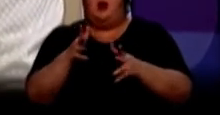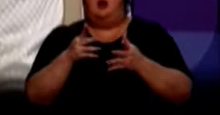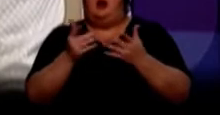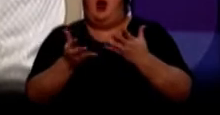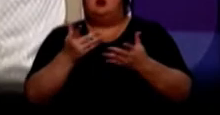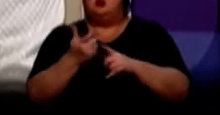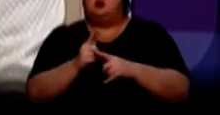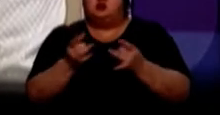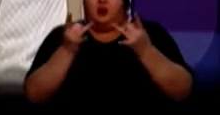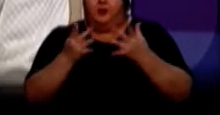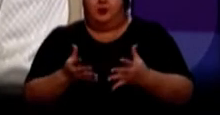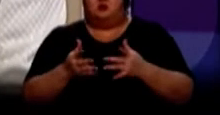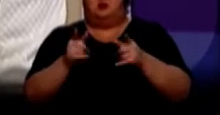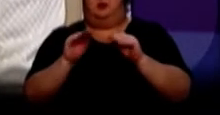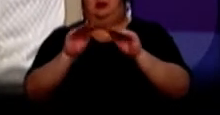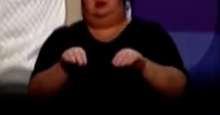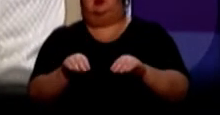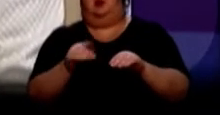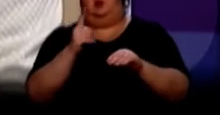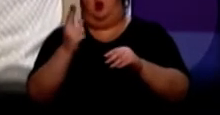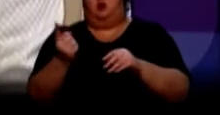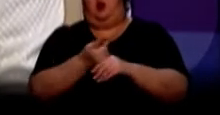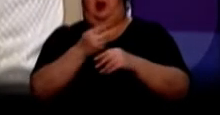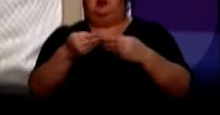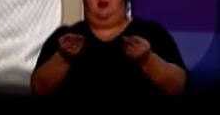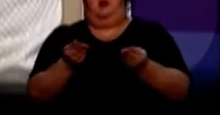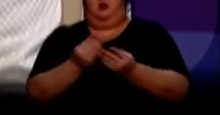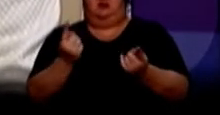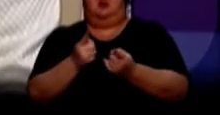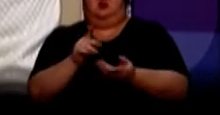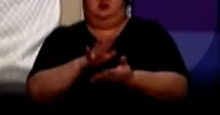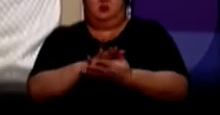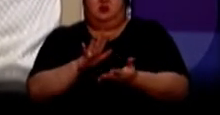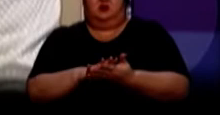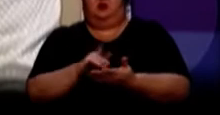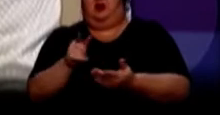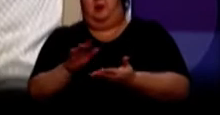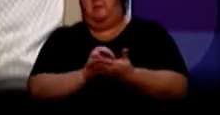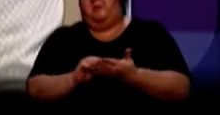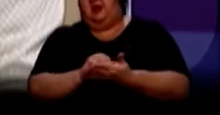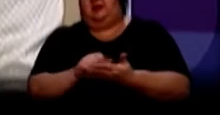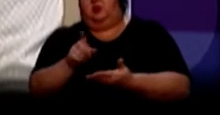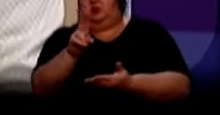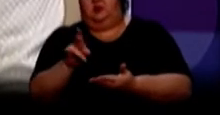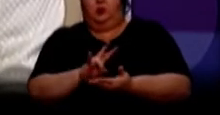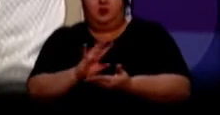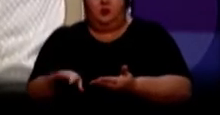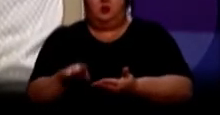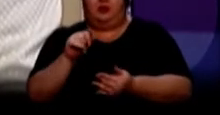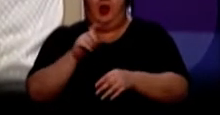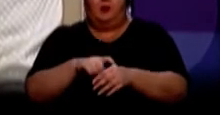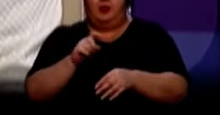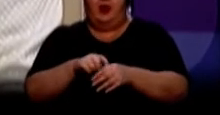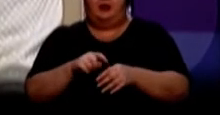це не кладемо одноразовий посуд, бо зазвичай він забруднений і ніхто ж його, звичайно, мити не буде. І пластик